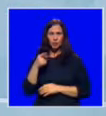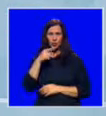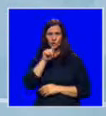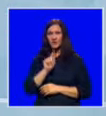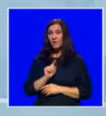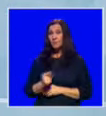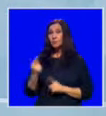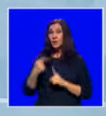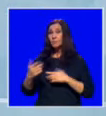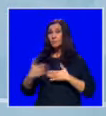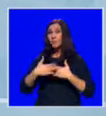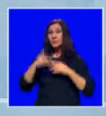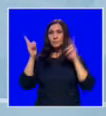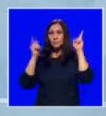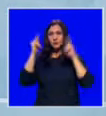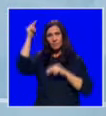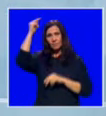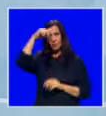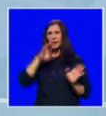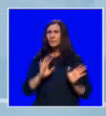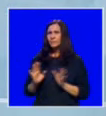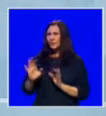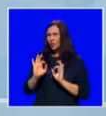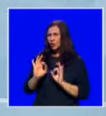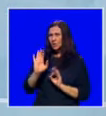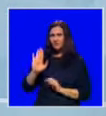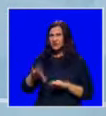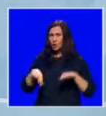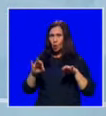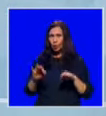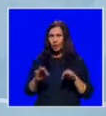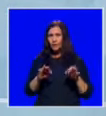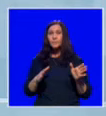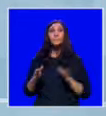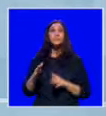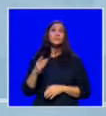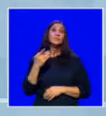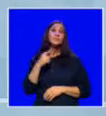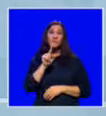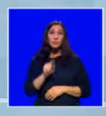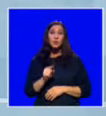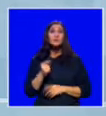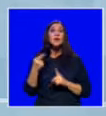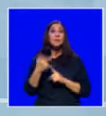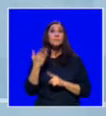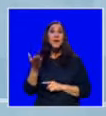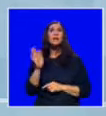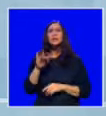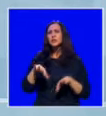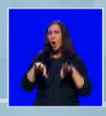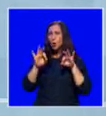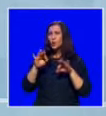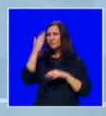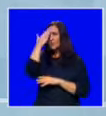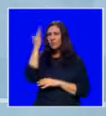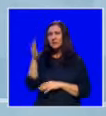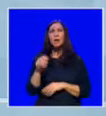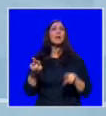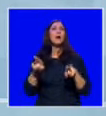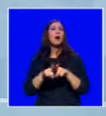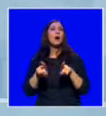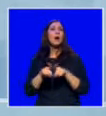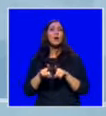Този въпрос е към ППДБ. Тоест, вие сте готови, въпросът е те дали искат. Дали те са готови да признаят,